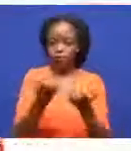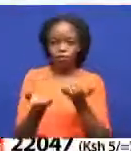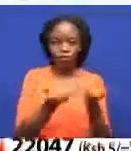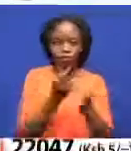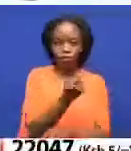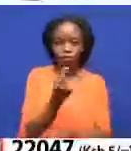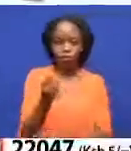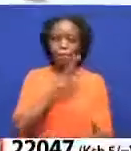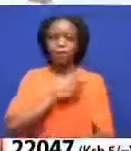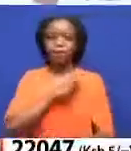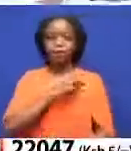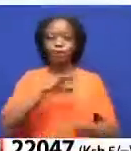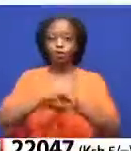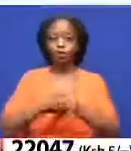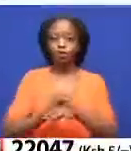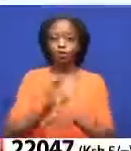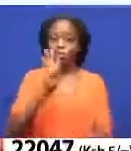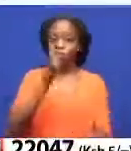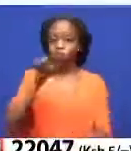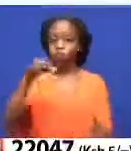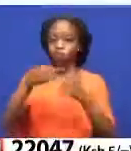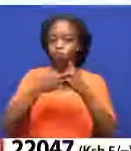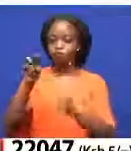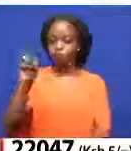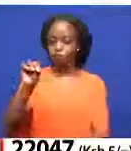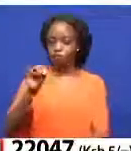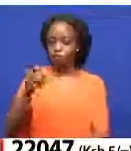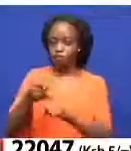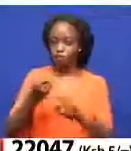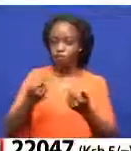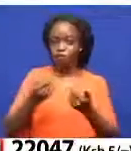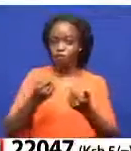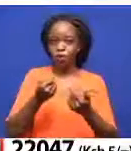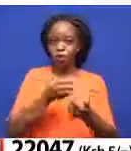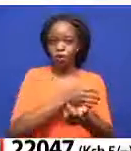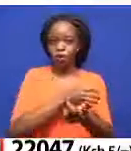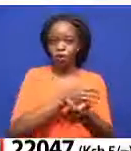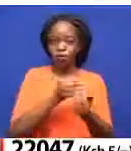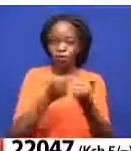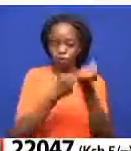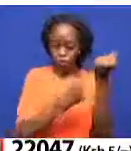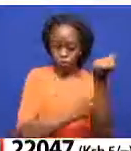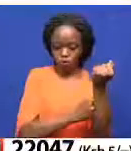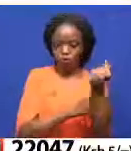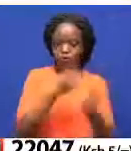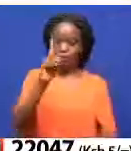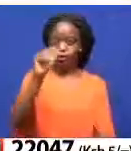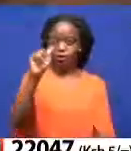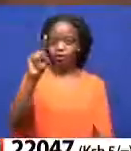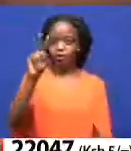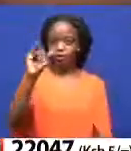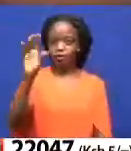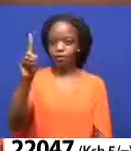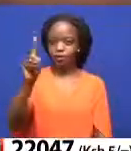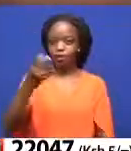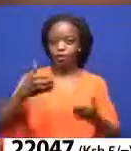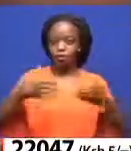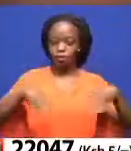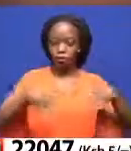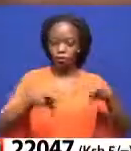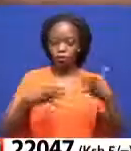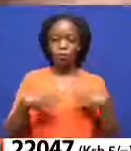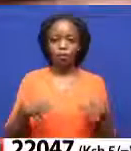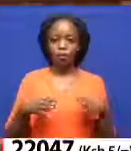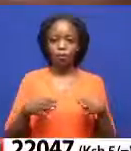wadogo yamenufaika na shilingi milioni 4.8 kutoka hazina ya uwezo. David Wakafa ni mwenyekiti wa kundi la waendesha bodaboda la